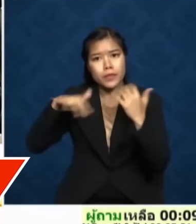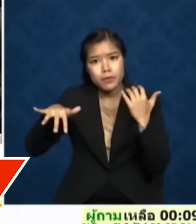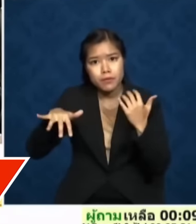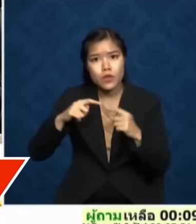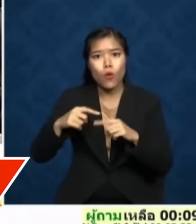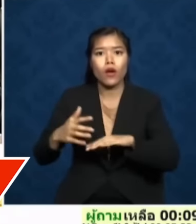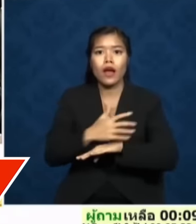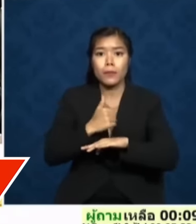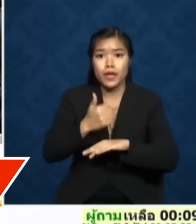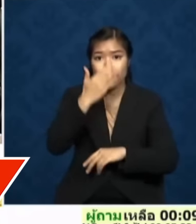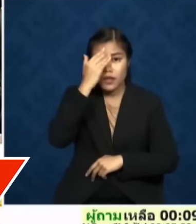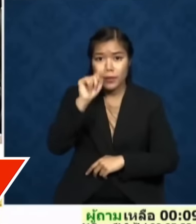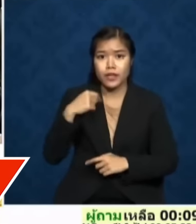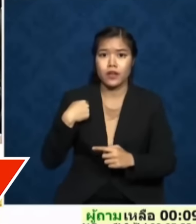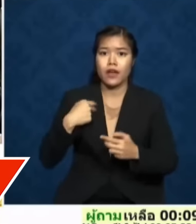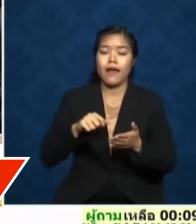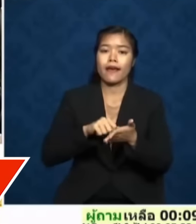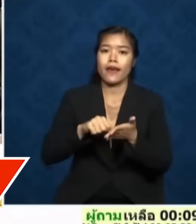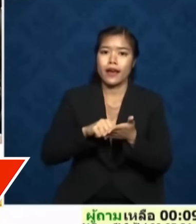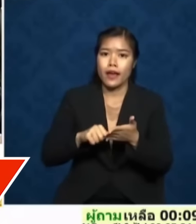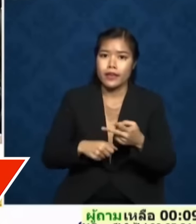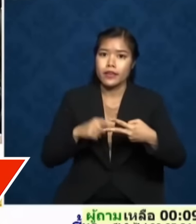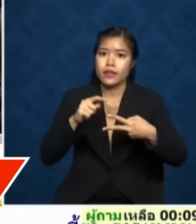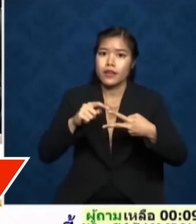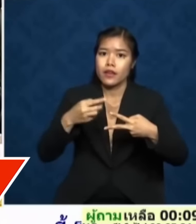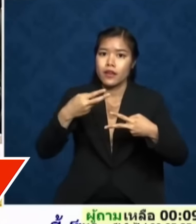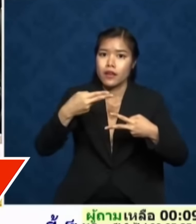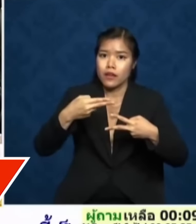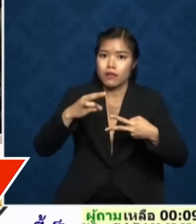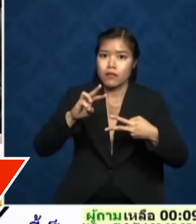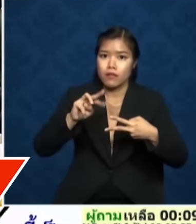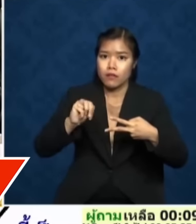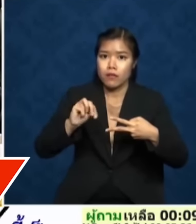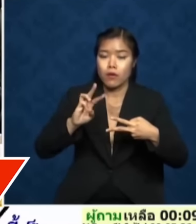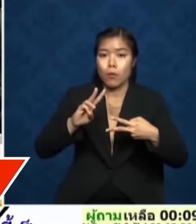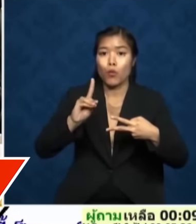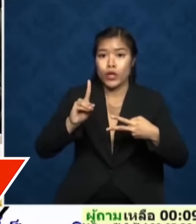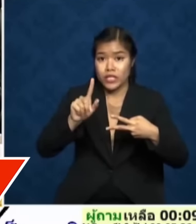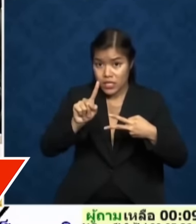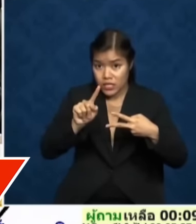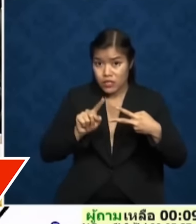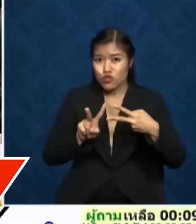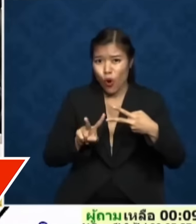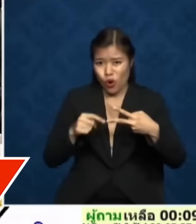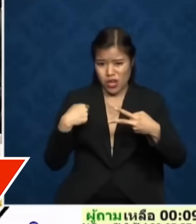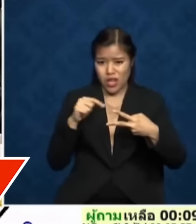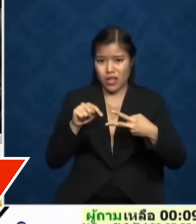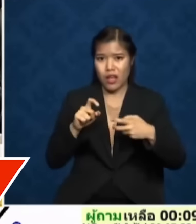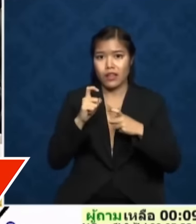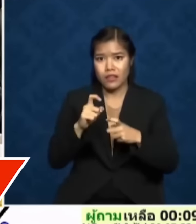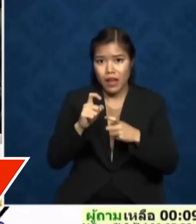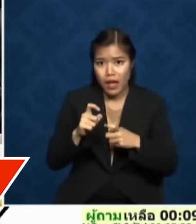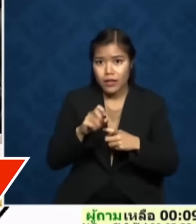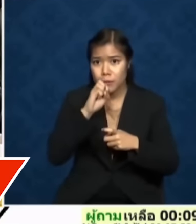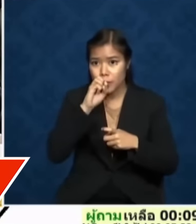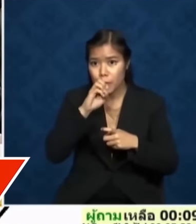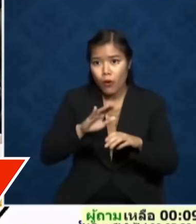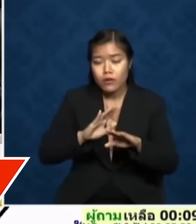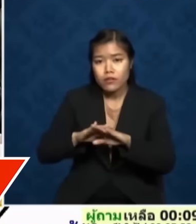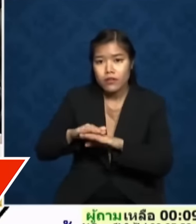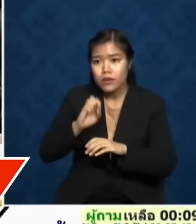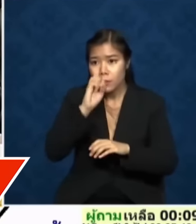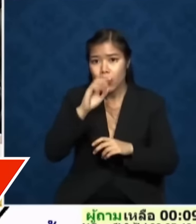าการแก้ไขหมวด1หมวด2เนี่ยมันเป็นเรื่องอันตรายเป็นเรื่องที่จะเหมือน